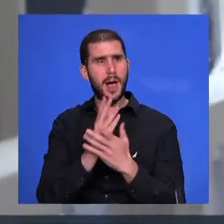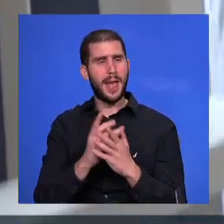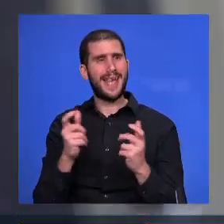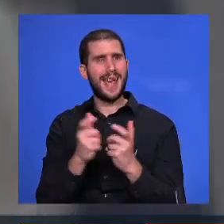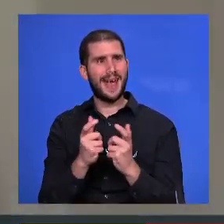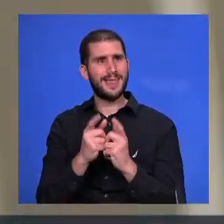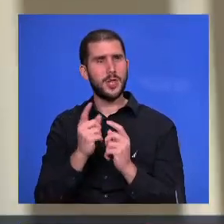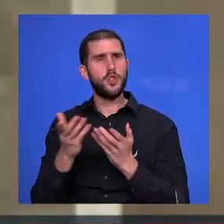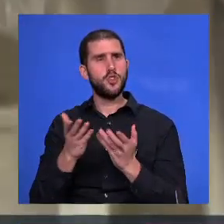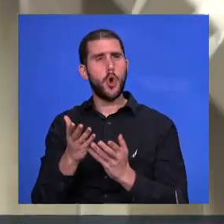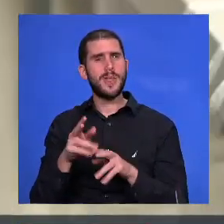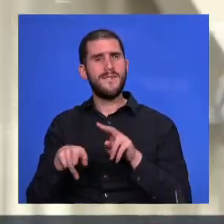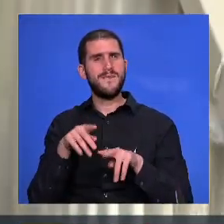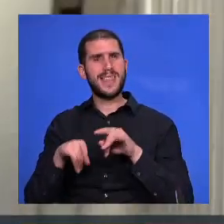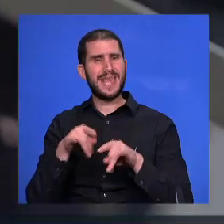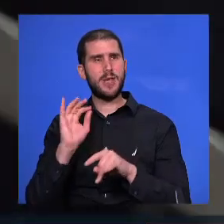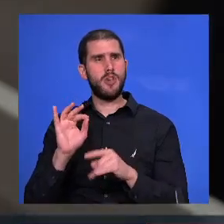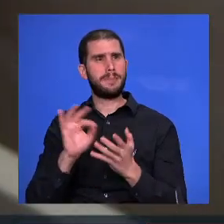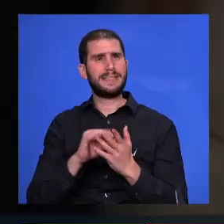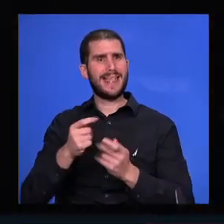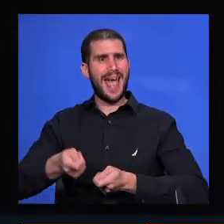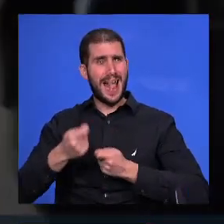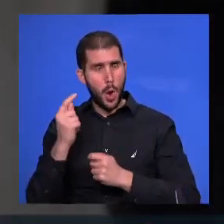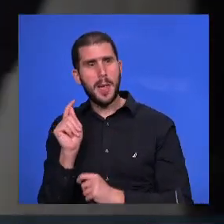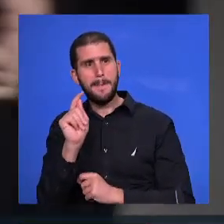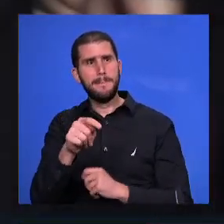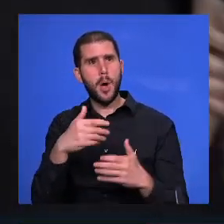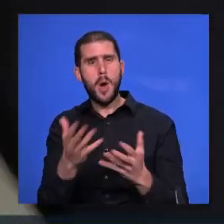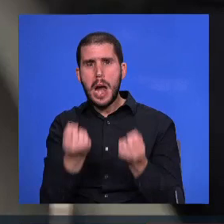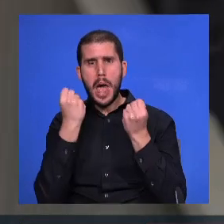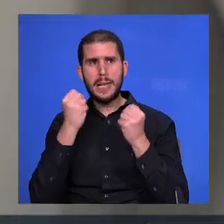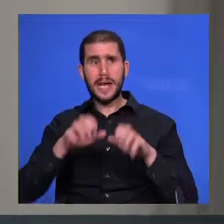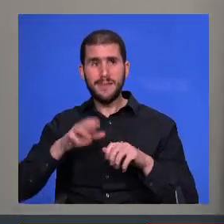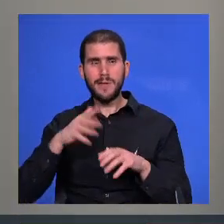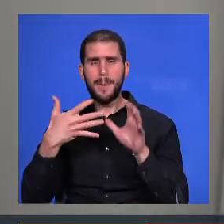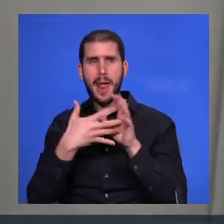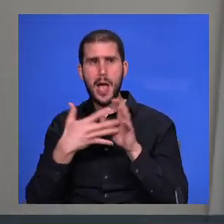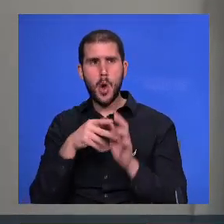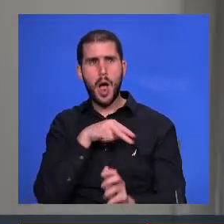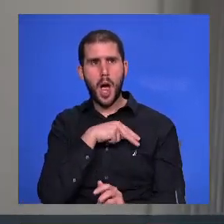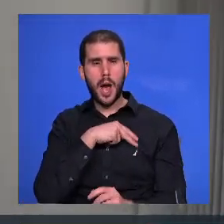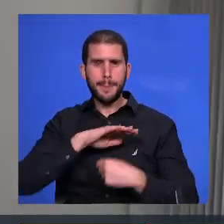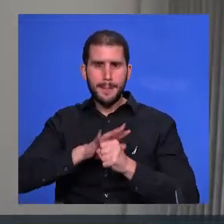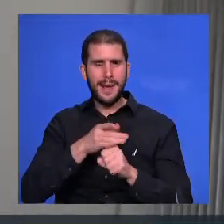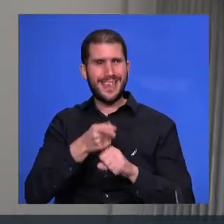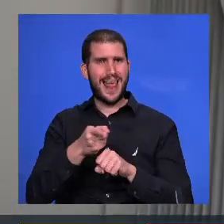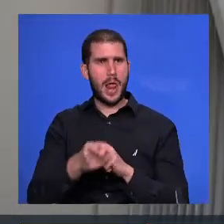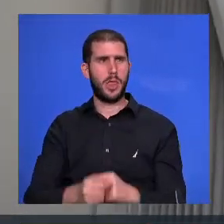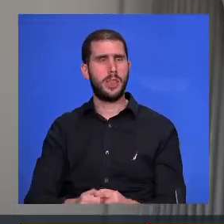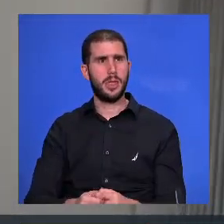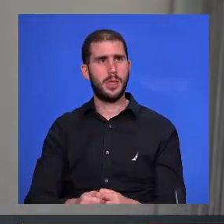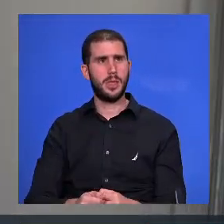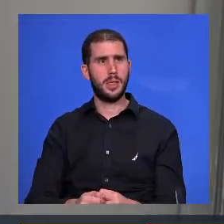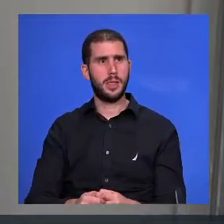הפיצוח והשירות הווטרינרי של משרד החקלאות, שהגיעו הבוקר לחלץ אותם וגם לחקור את האחראים להתעללות בהם. יש לנו פה